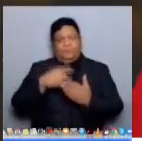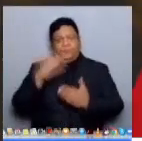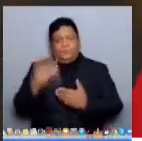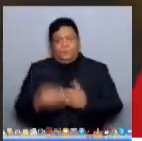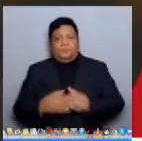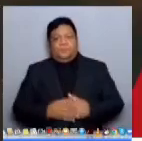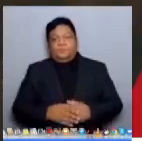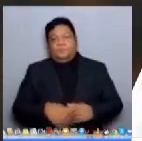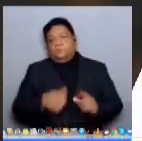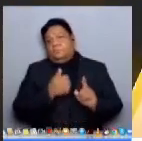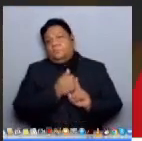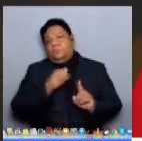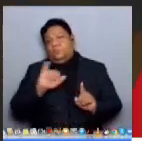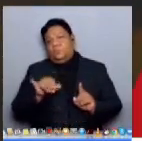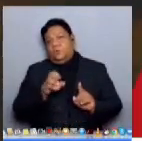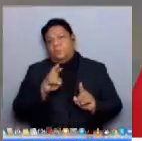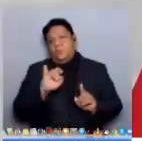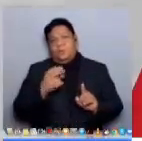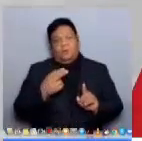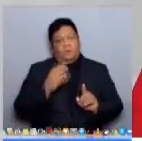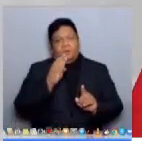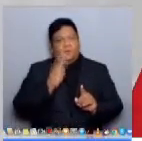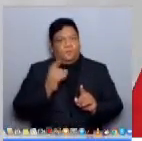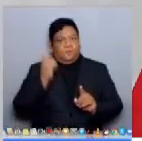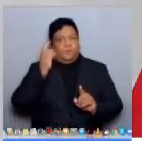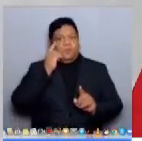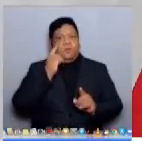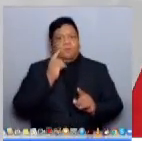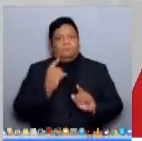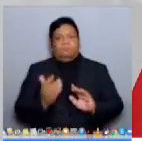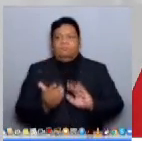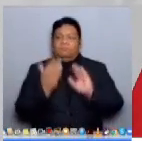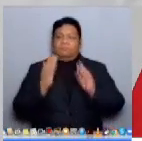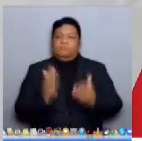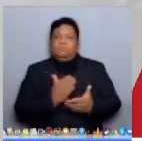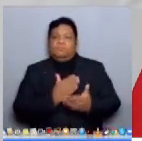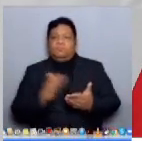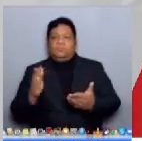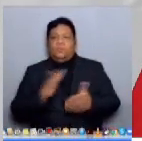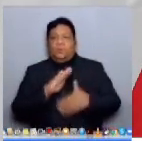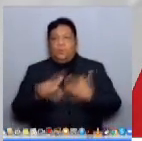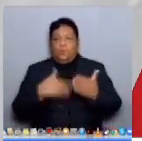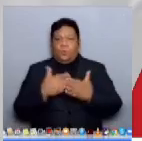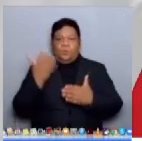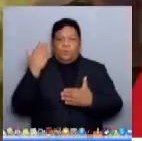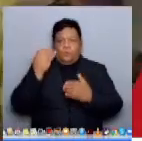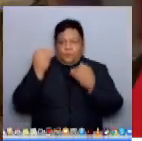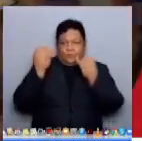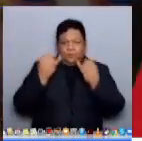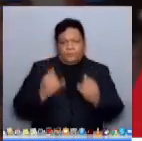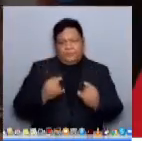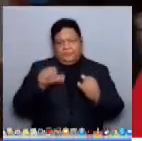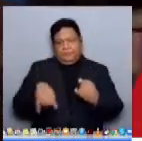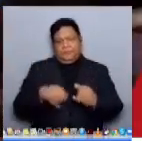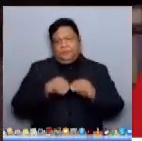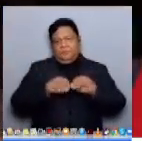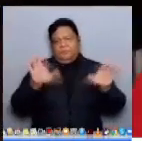na kaharap at inaawitan niya ang kanyang mga idolo nang i-launch ang serye kamakailan.